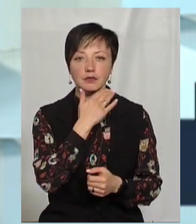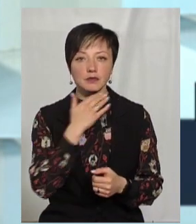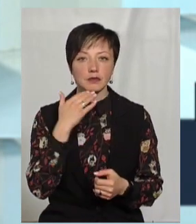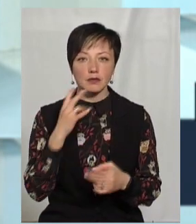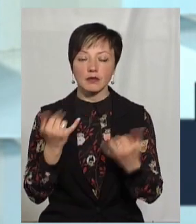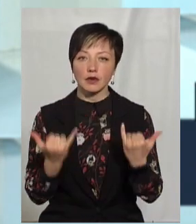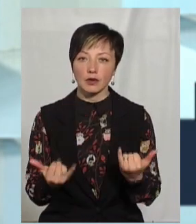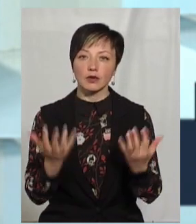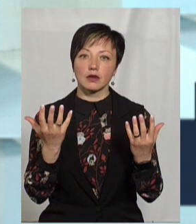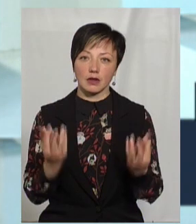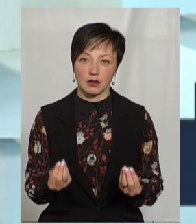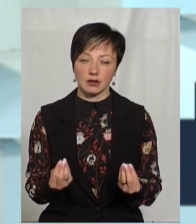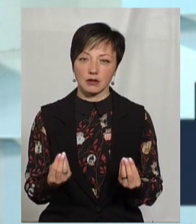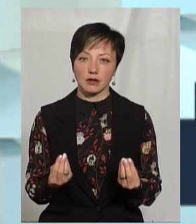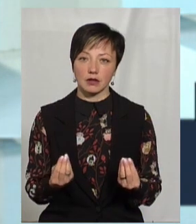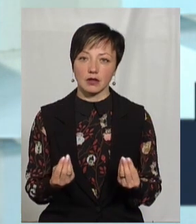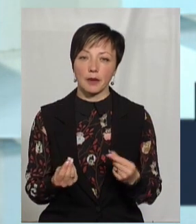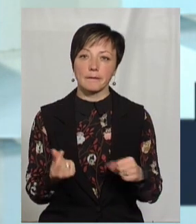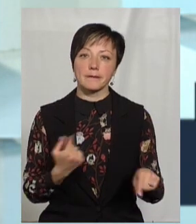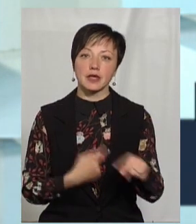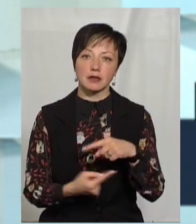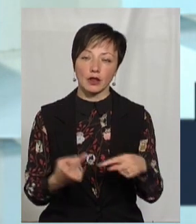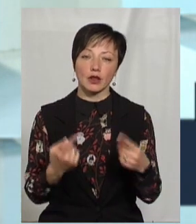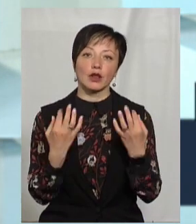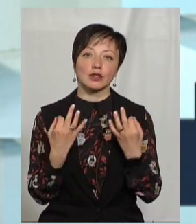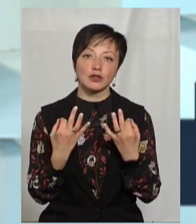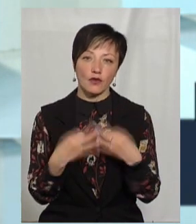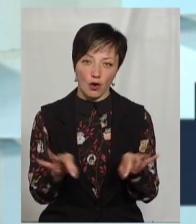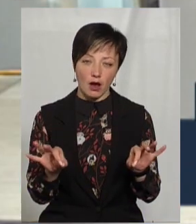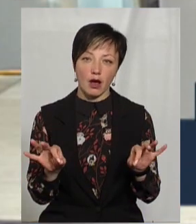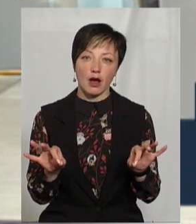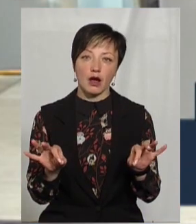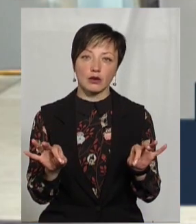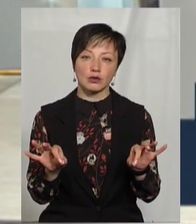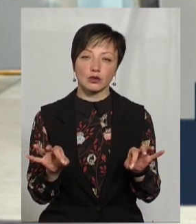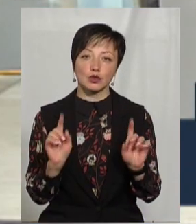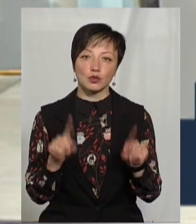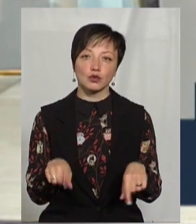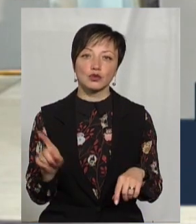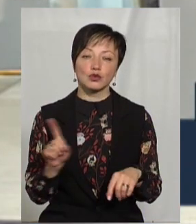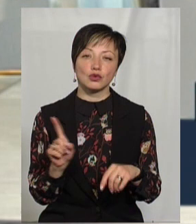на сьогоднішній день підприємців дозволяють, тому що вони